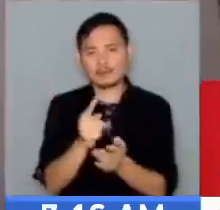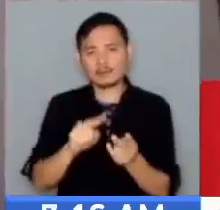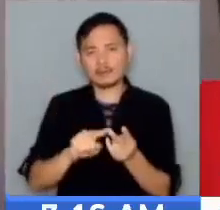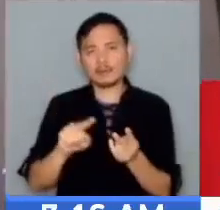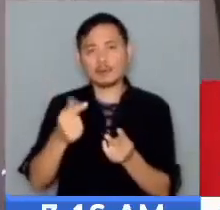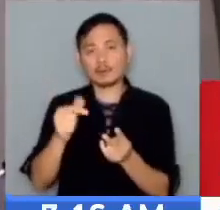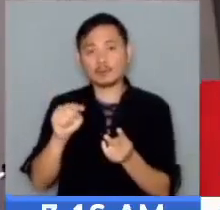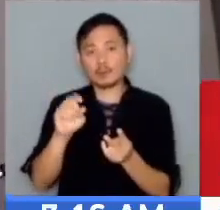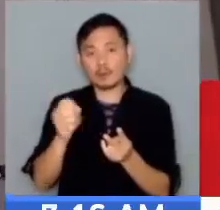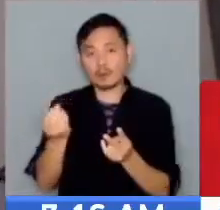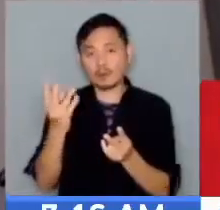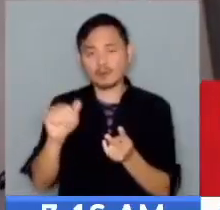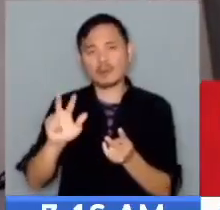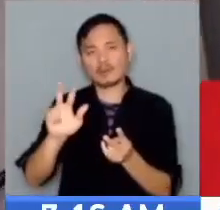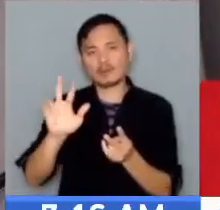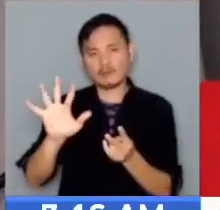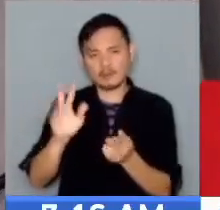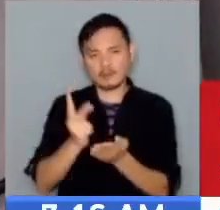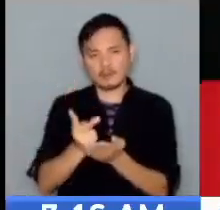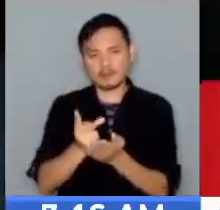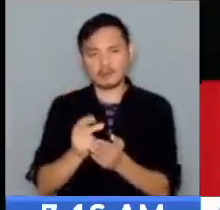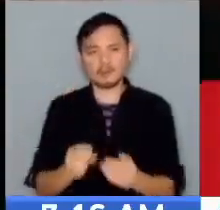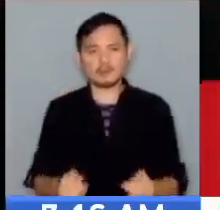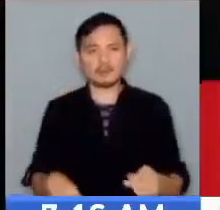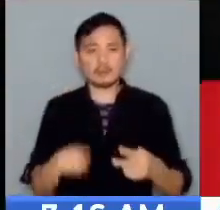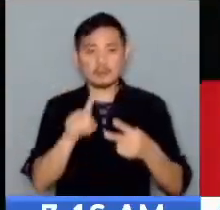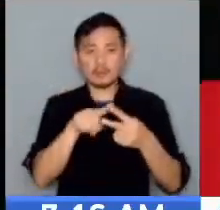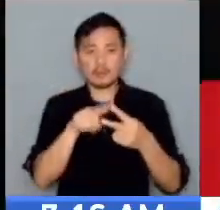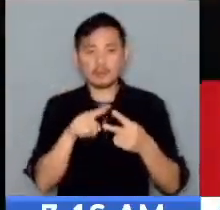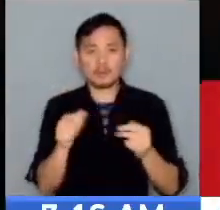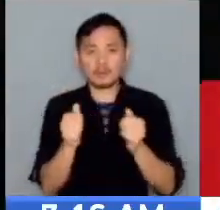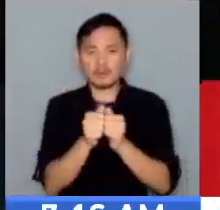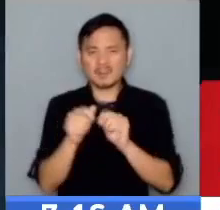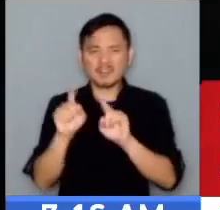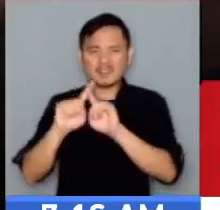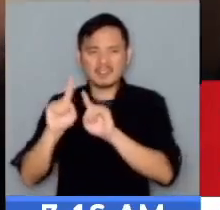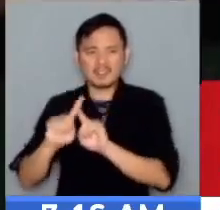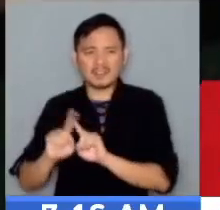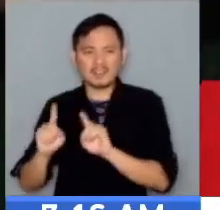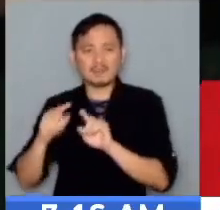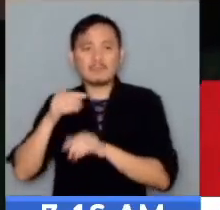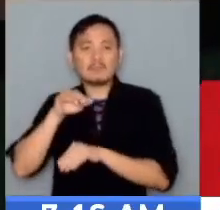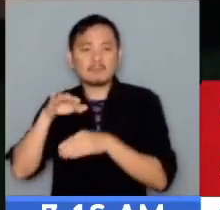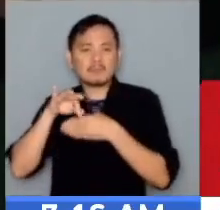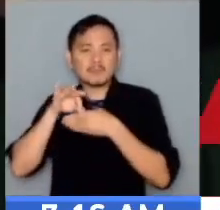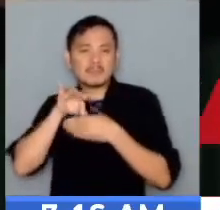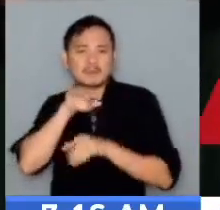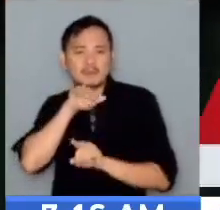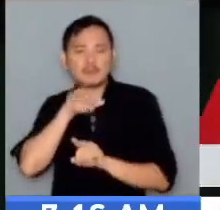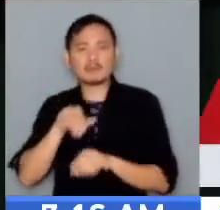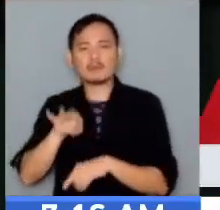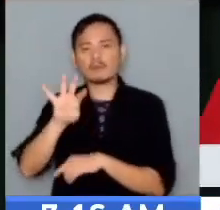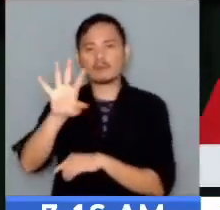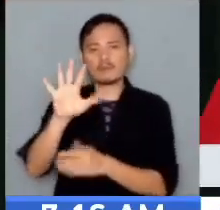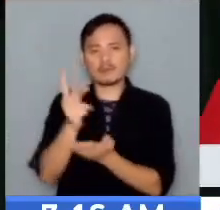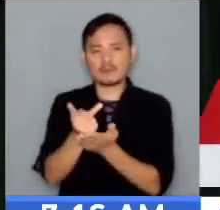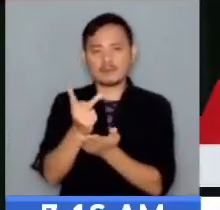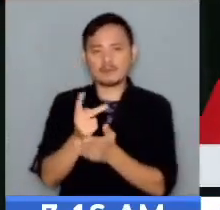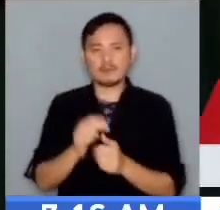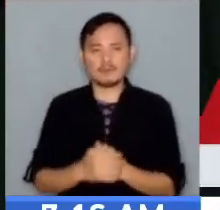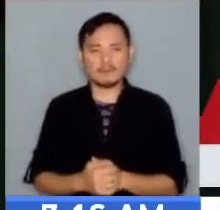Kung gusto mo ng lugaw na may kapartner na lechong kawali, 45 pesos ang kada order. Puro malagkit yan. Hindi